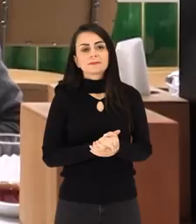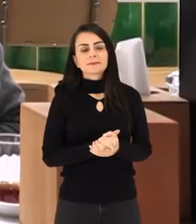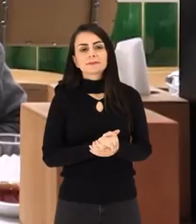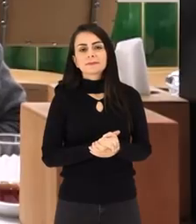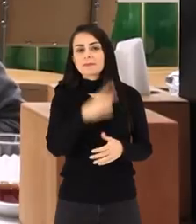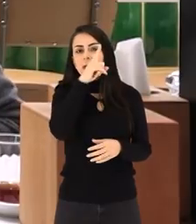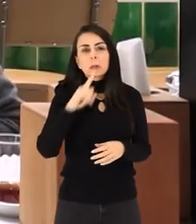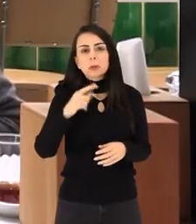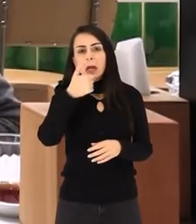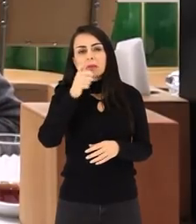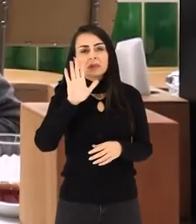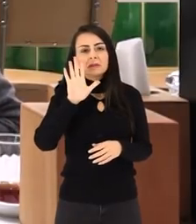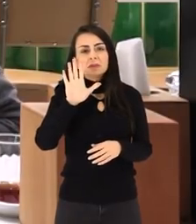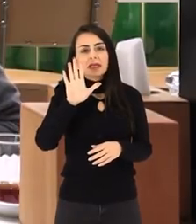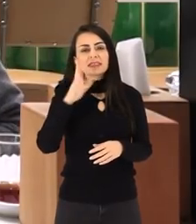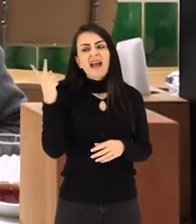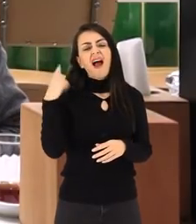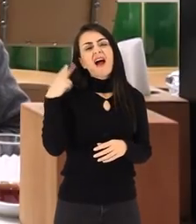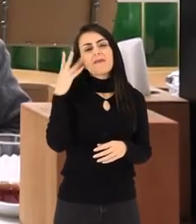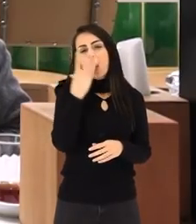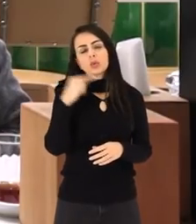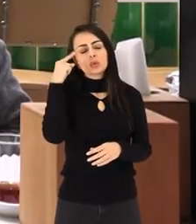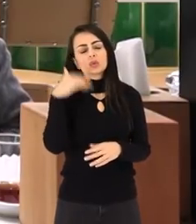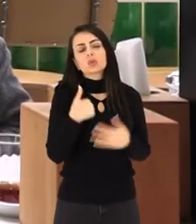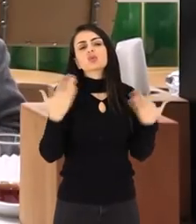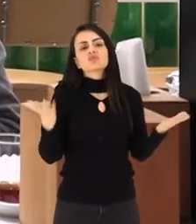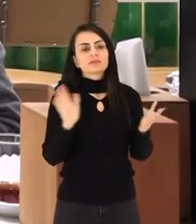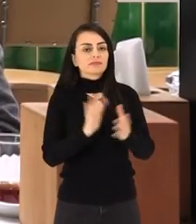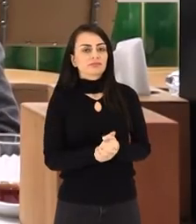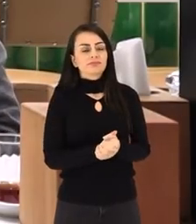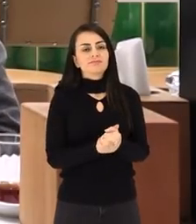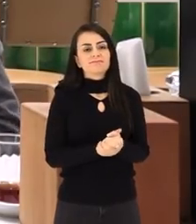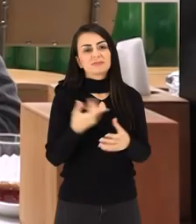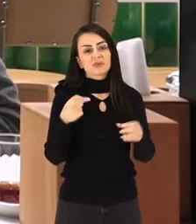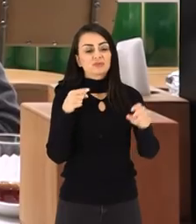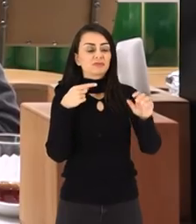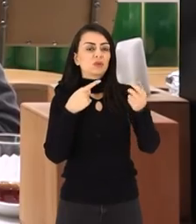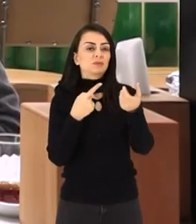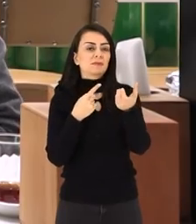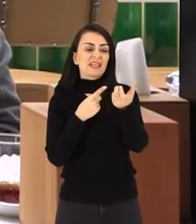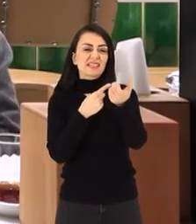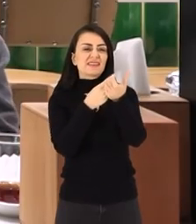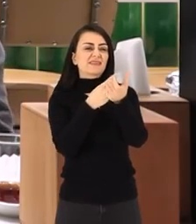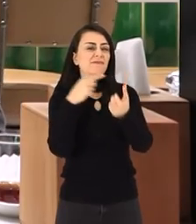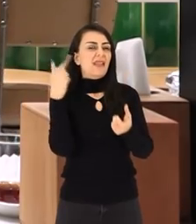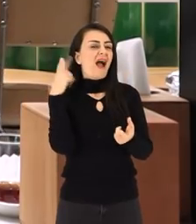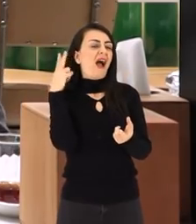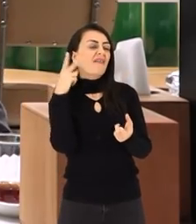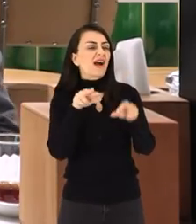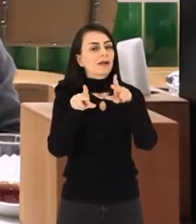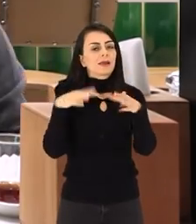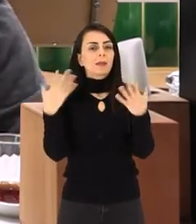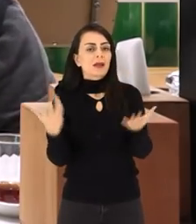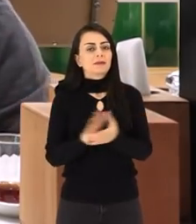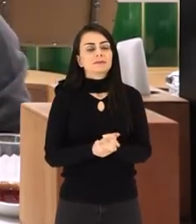falan %65-70'in artistik olduğunu düşünüyorum. Çünkü ben oraya takıyorsun, orada duruyor zaten yani. Evet. Ama bunun böyle bir takım